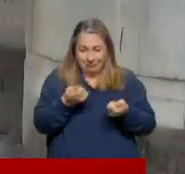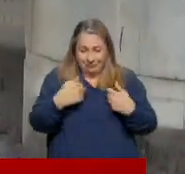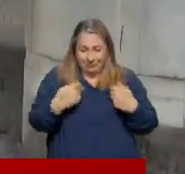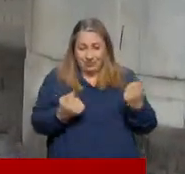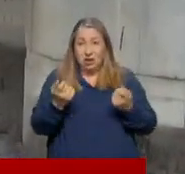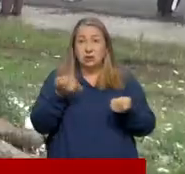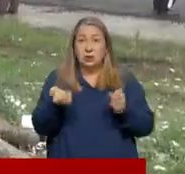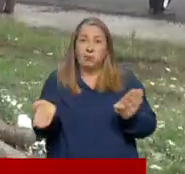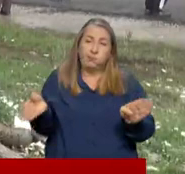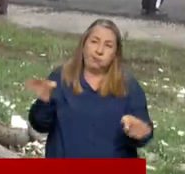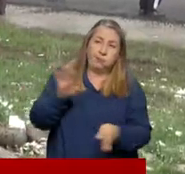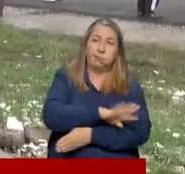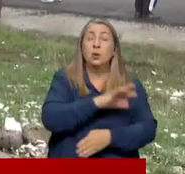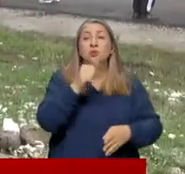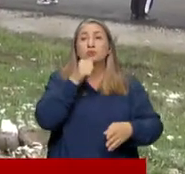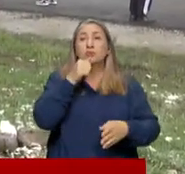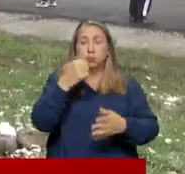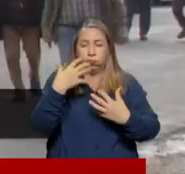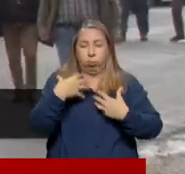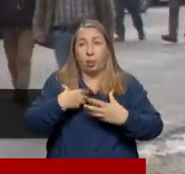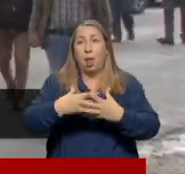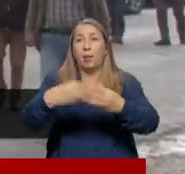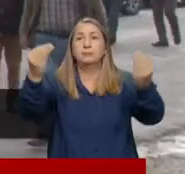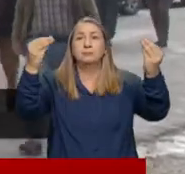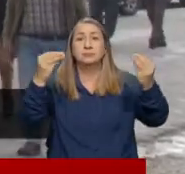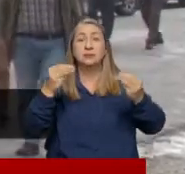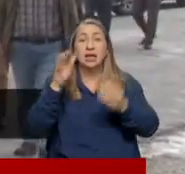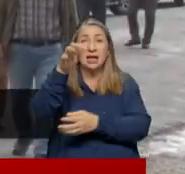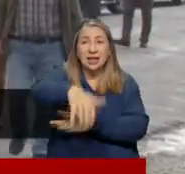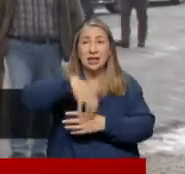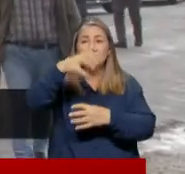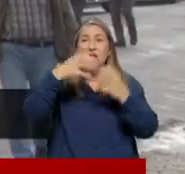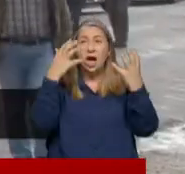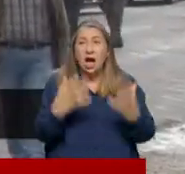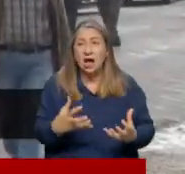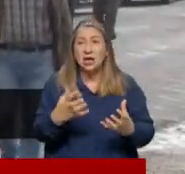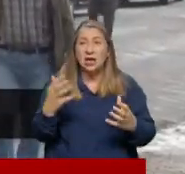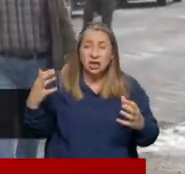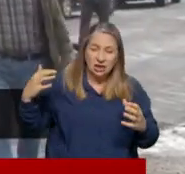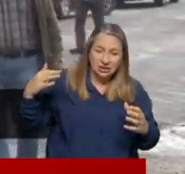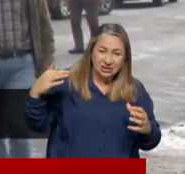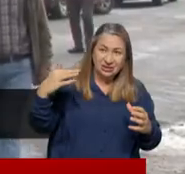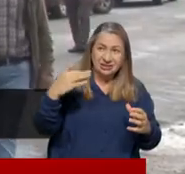makinesinin de bilmesiyle sulara kapılıp kayboldu cepheler olduğu için geçerken